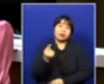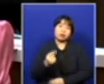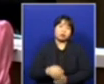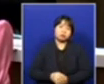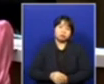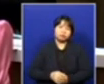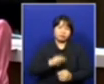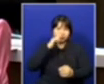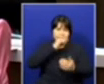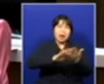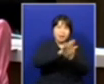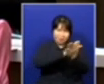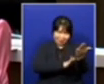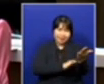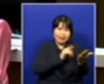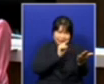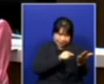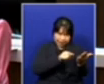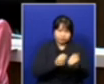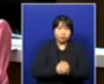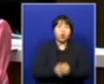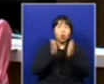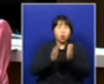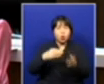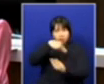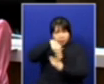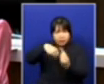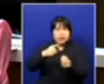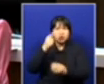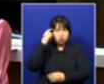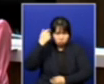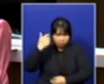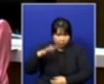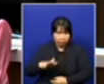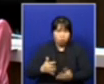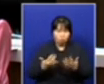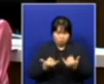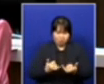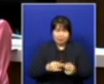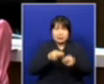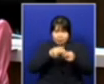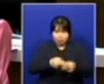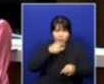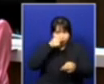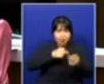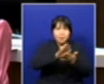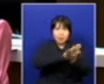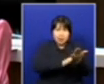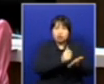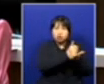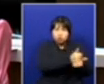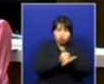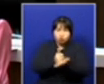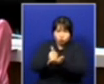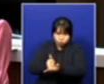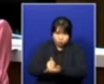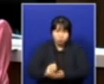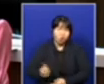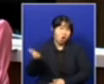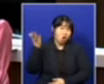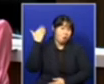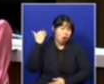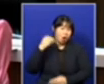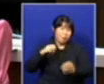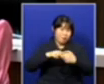ในนักเศรษฐศาสตร์ใครก็แล้วแต่เขาก็รู้ว่าวันนี้เนี่ยเราเพิ่งผ่านในประเทศเท่านั้นสมัยก่อนต้มยำกุ้